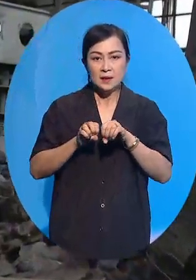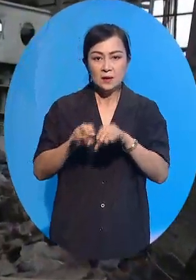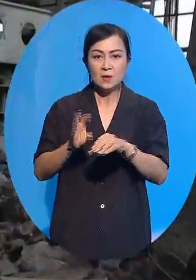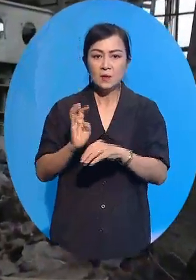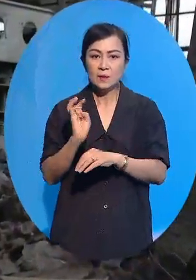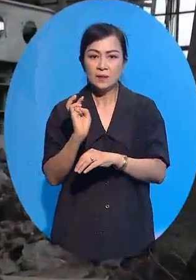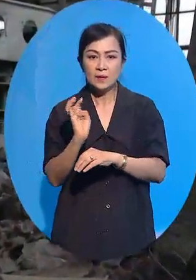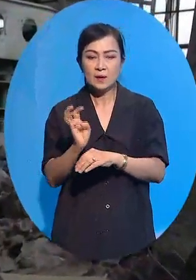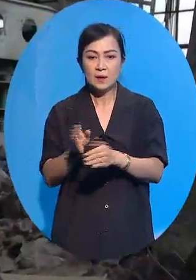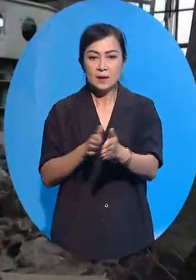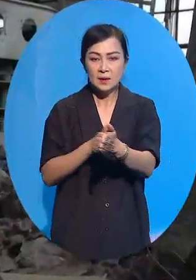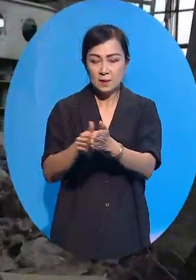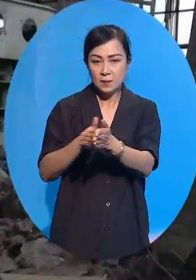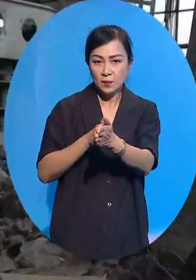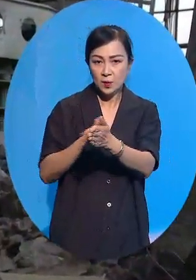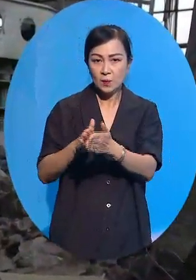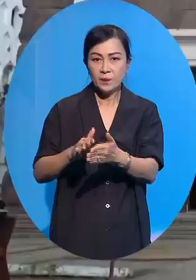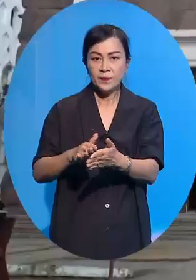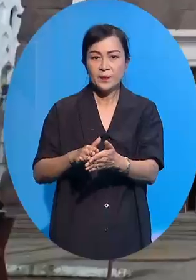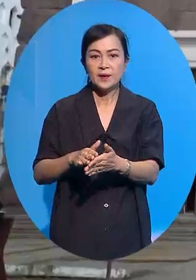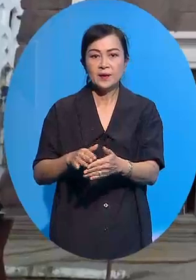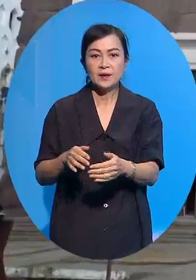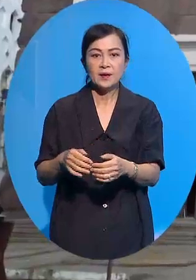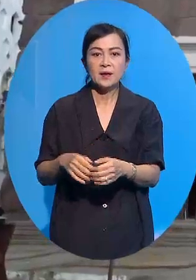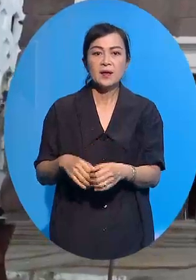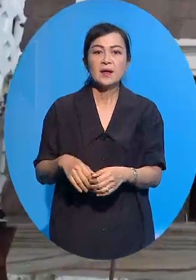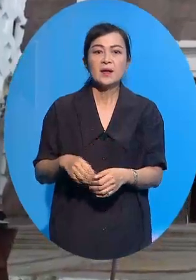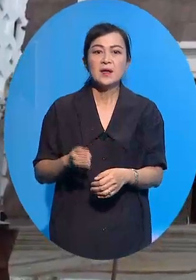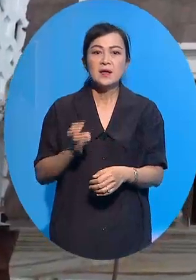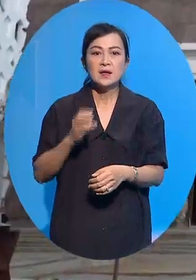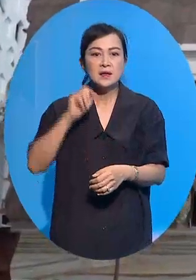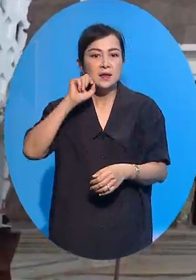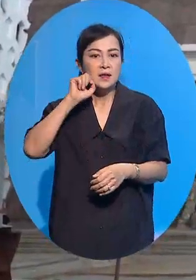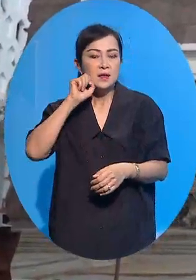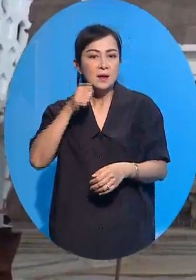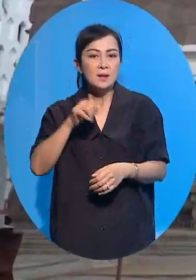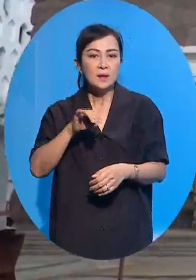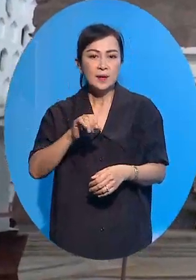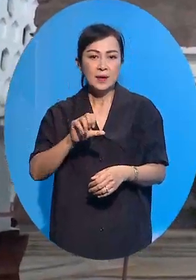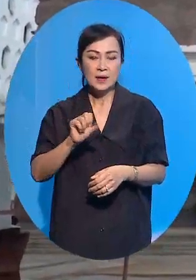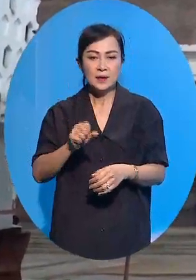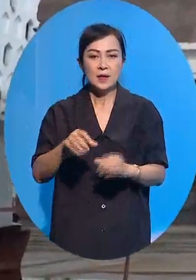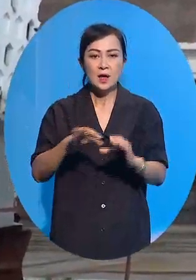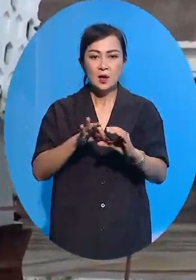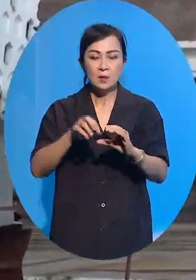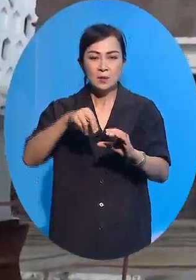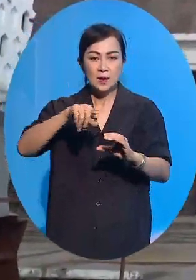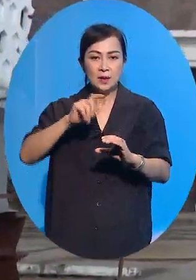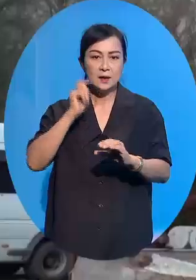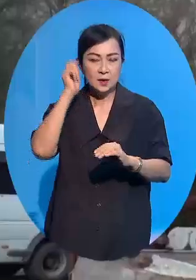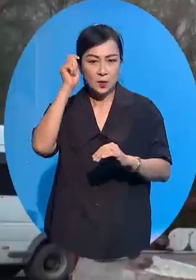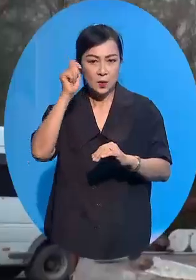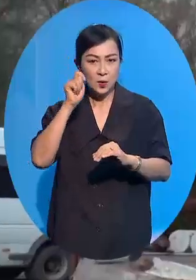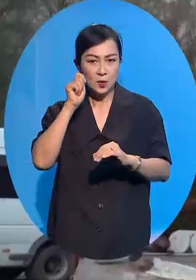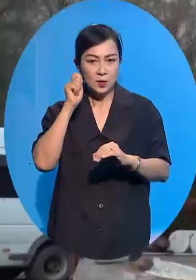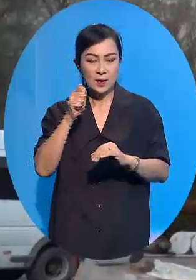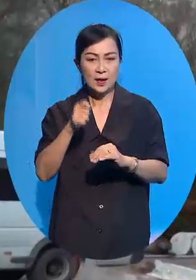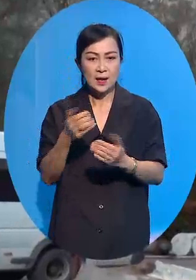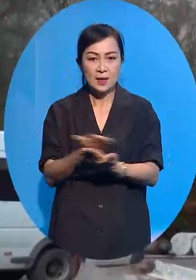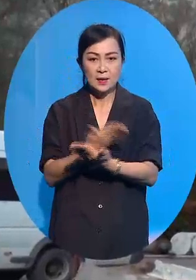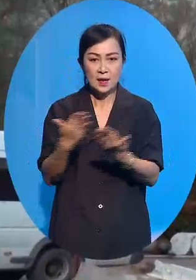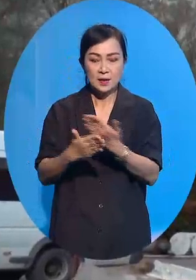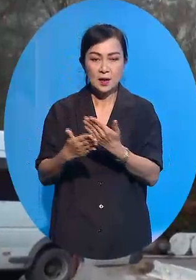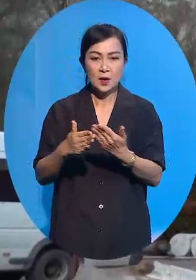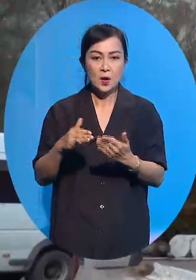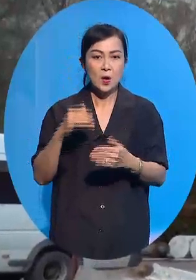công quy mô nhỏ vẫn tiếp tục, nhưng sẽ gây ít tác động đến UES. Các công ty điều hành mạng lưới năng lượng của Ukraine đang thay thế các bộ